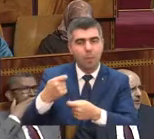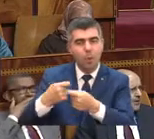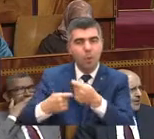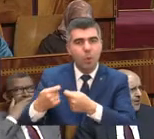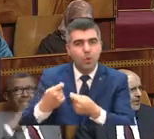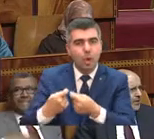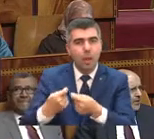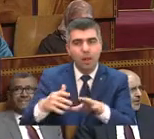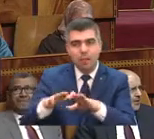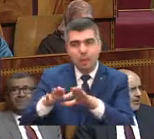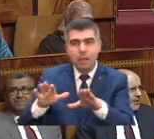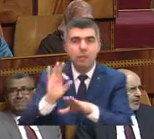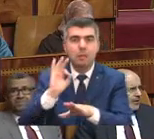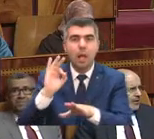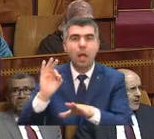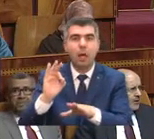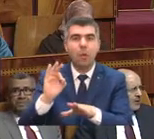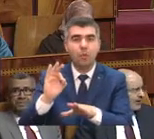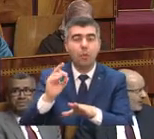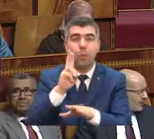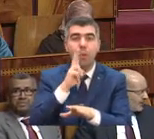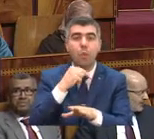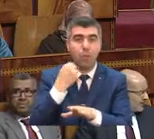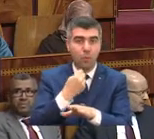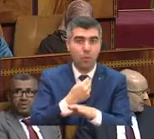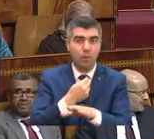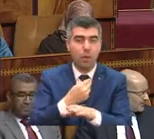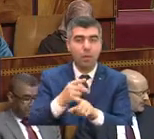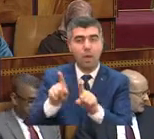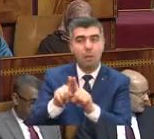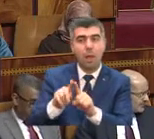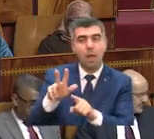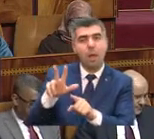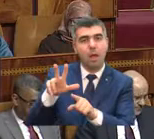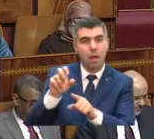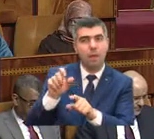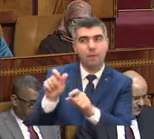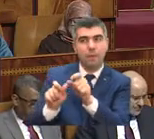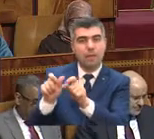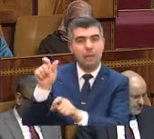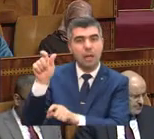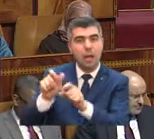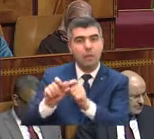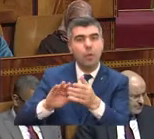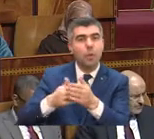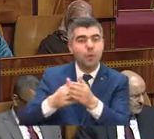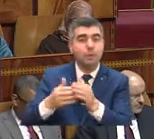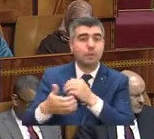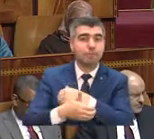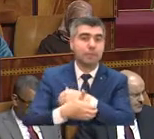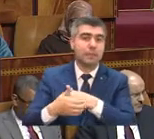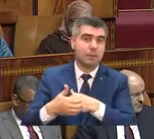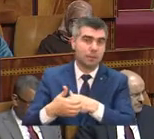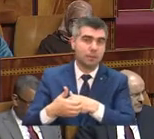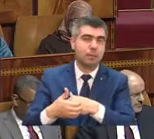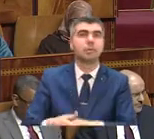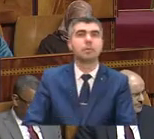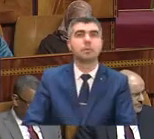النتائج الوخيمة على الاقتصاد وعلى الراحة المواطن، لأنكم عارفينها بحكم الممارسة ديالكم، وما غاديش نوقف على التعامل ديالها